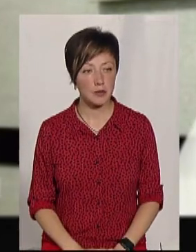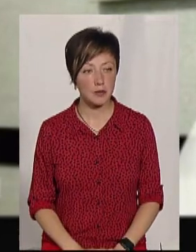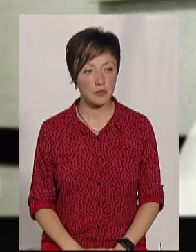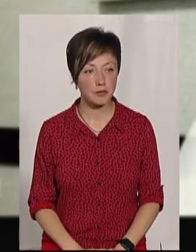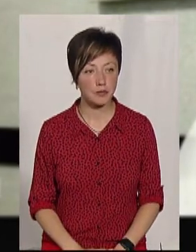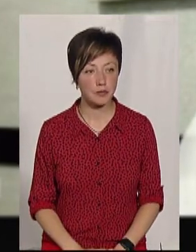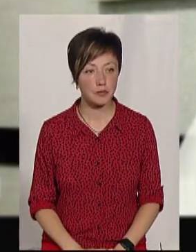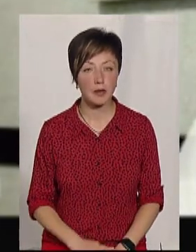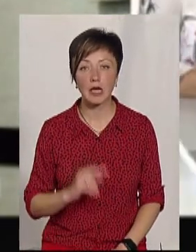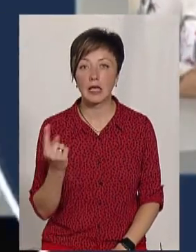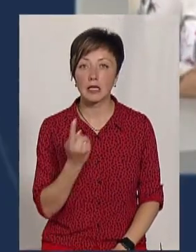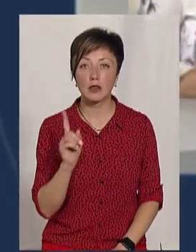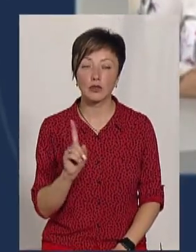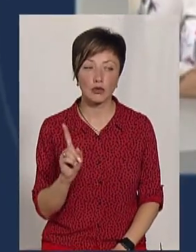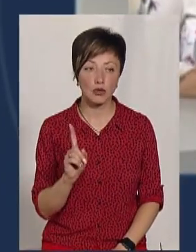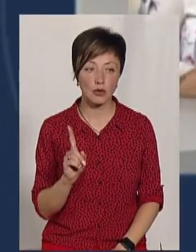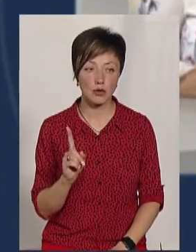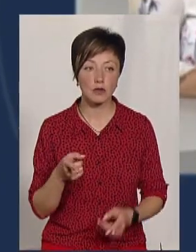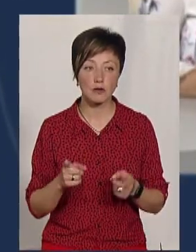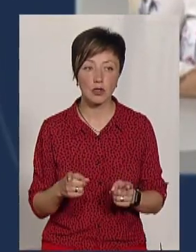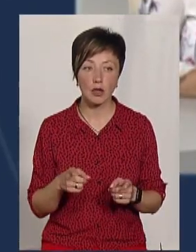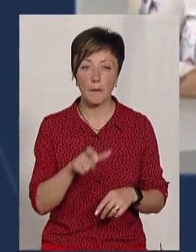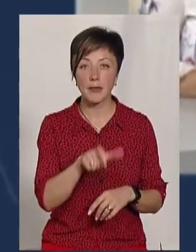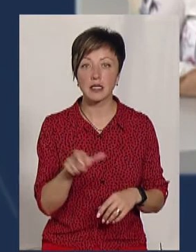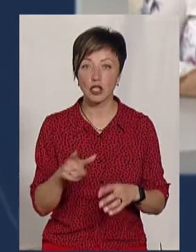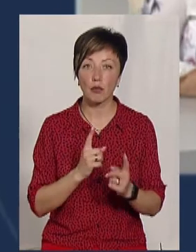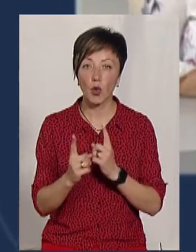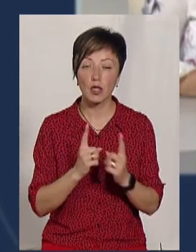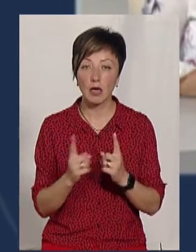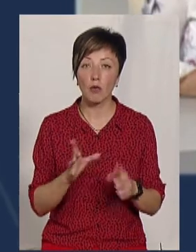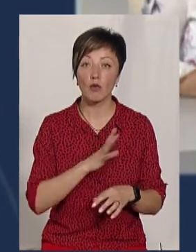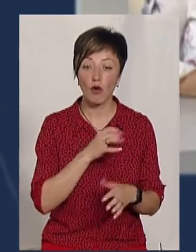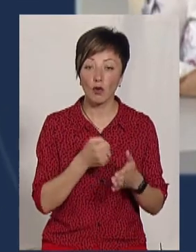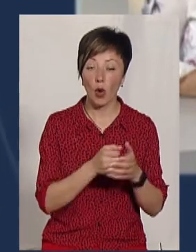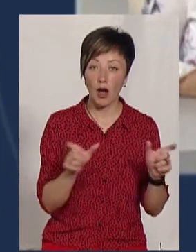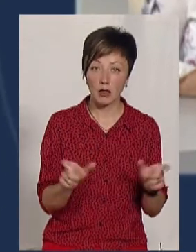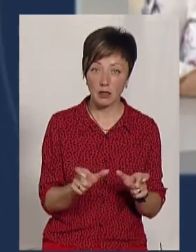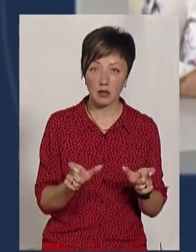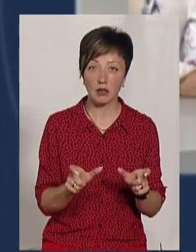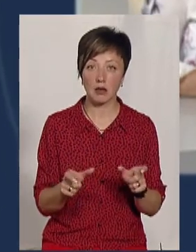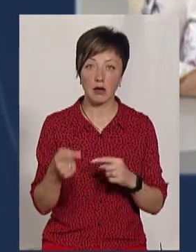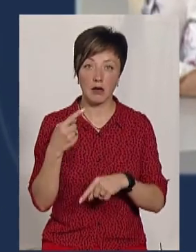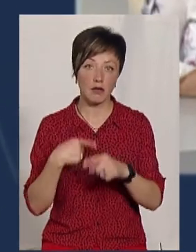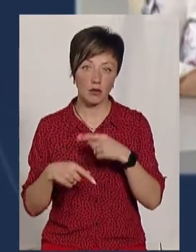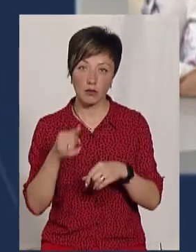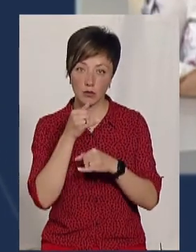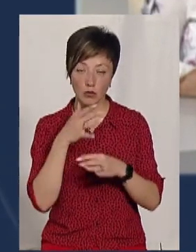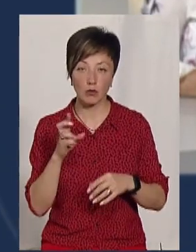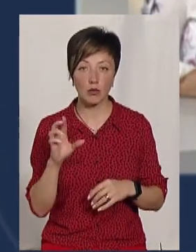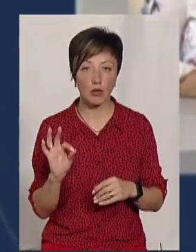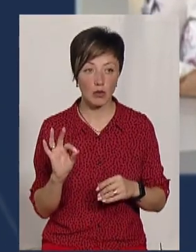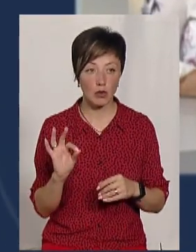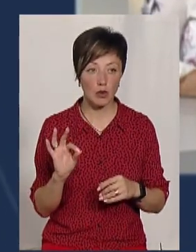працювати. Єдине, що, звичайно, що пасажиропотік той, який був до карантину, навряд чи він вже колись відновиться. Тому